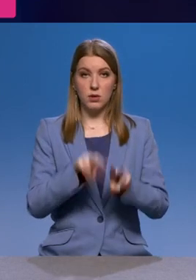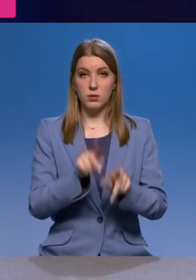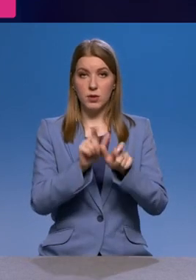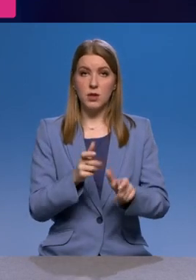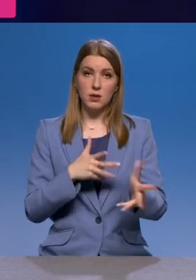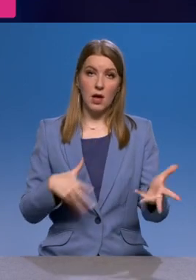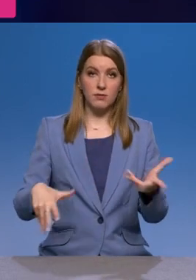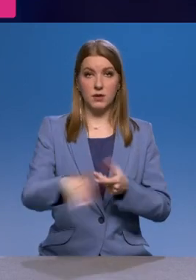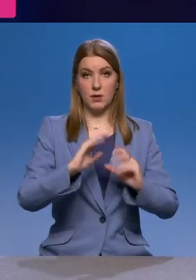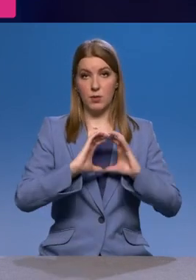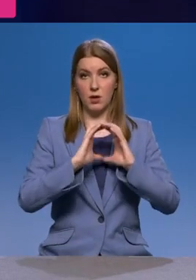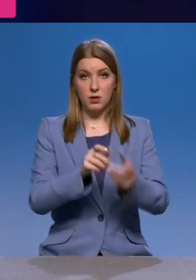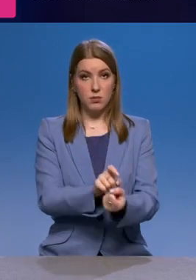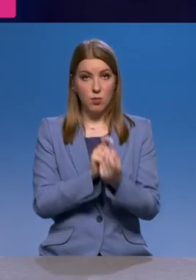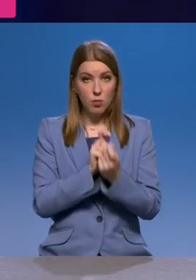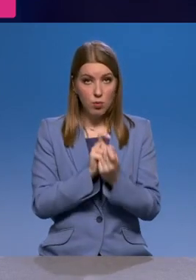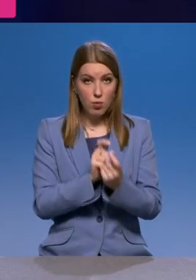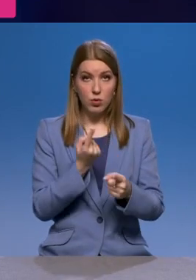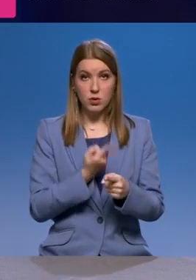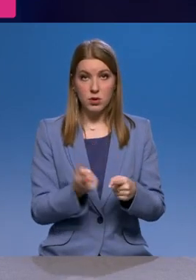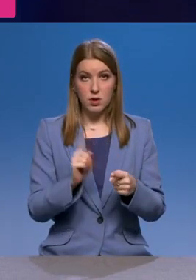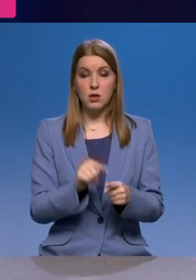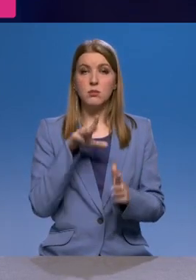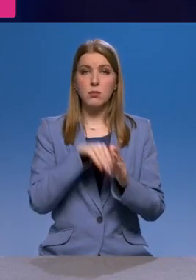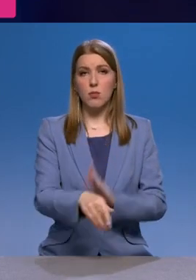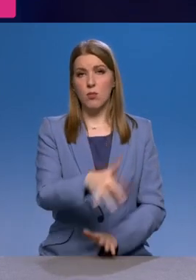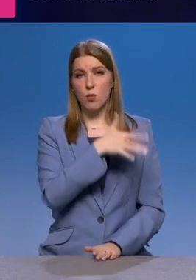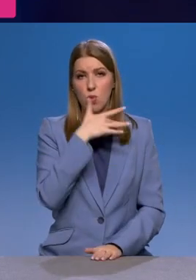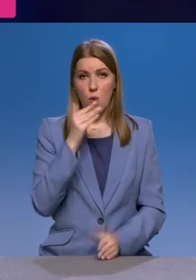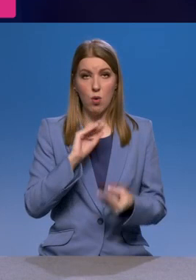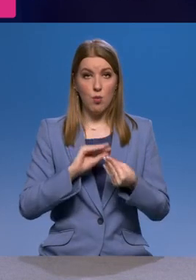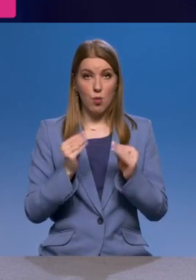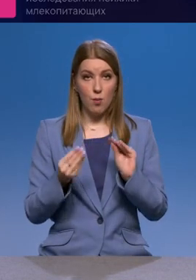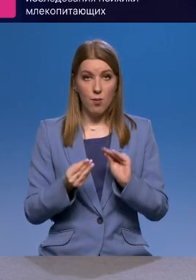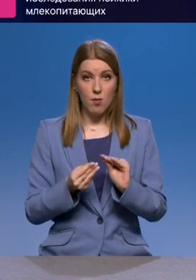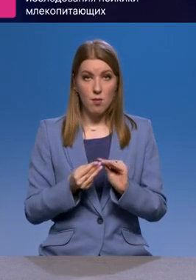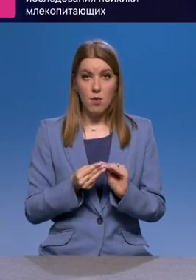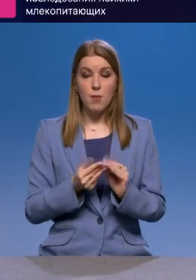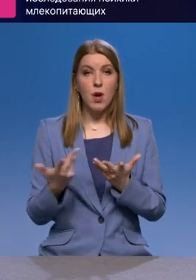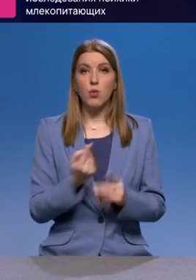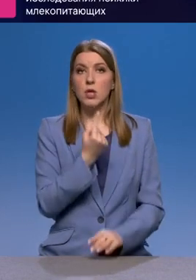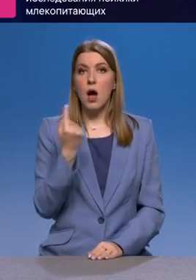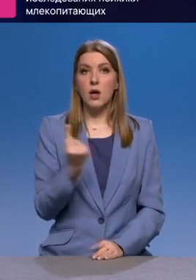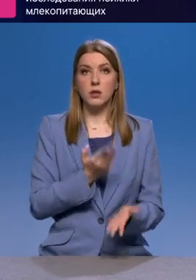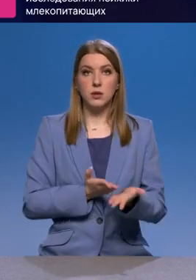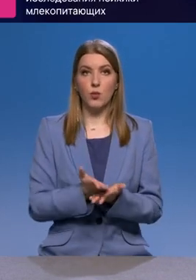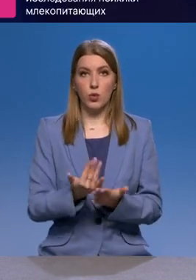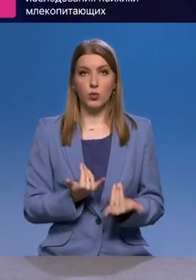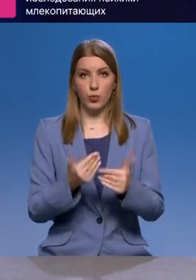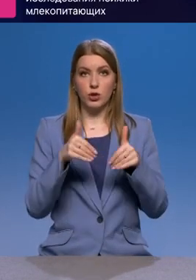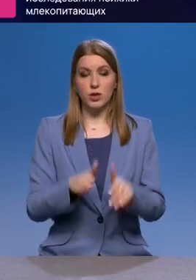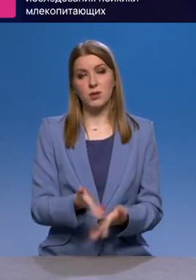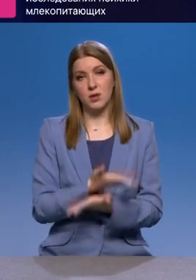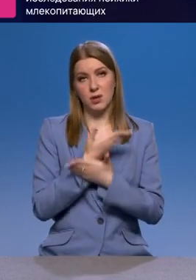планете. И это действительно это очень многофакторная проблема, и она не решается каким-то одним способом. К